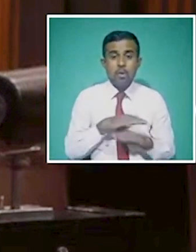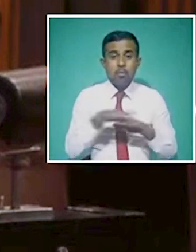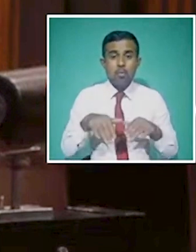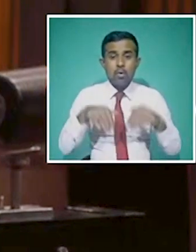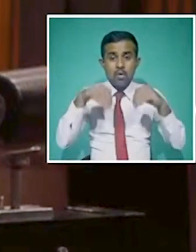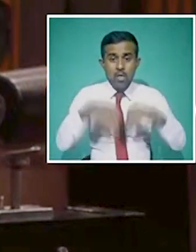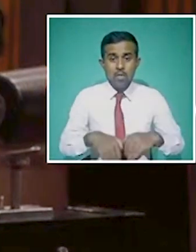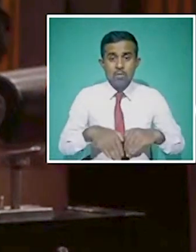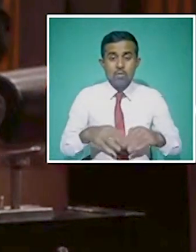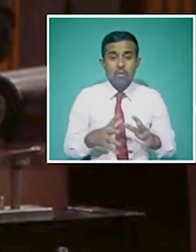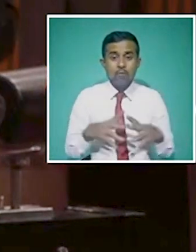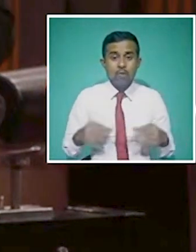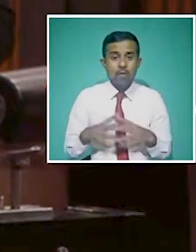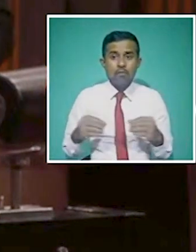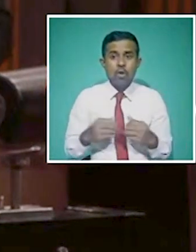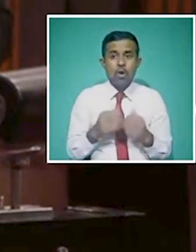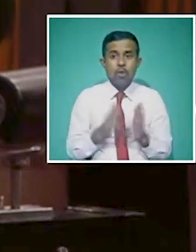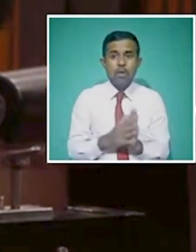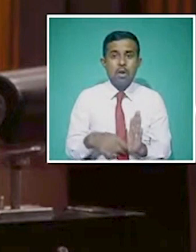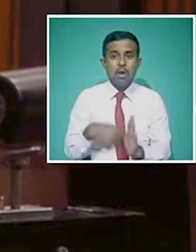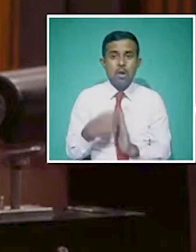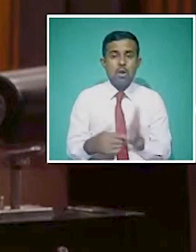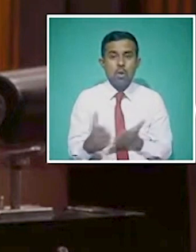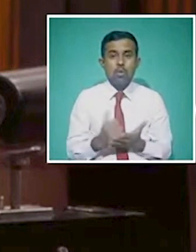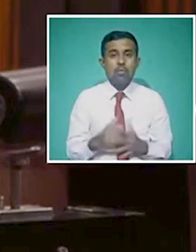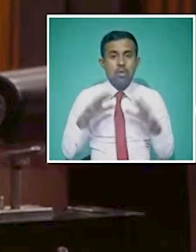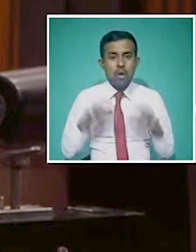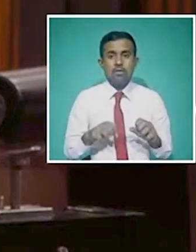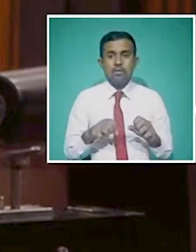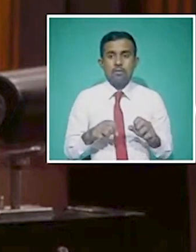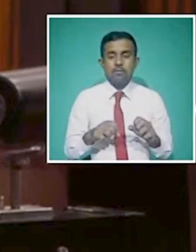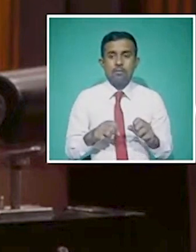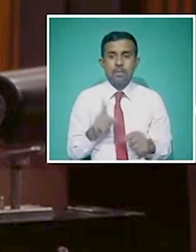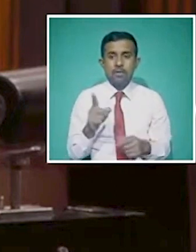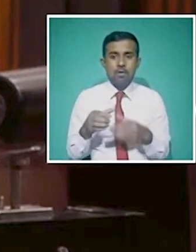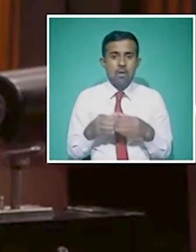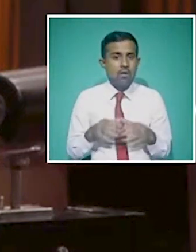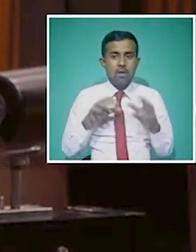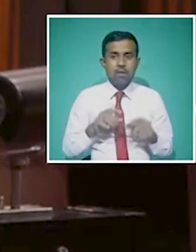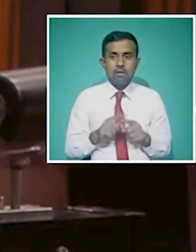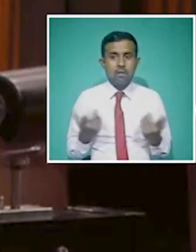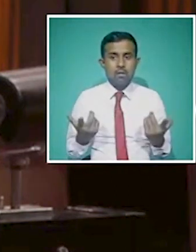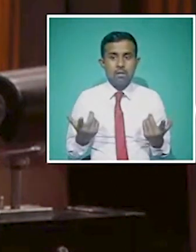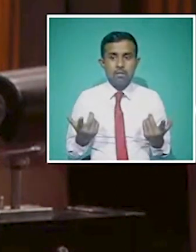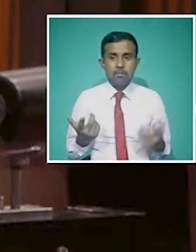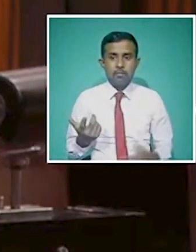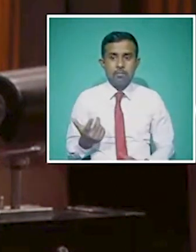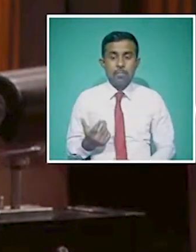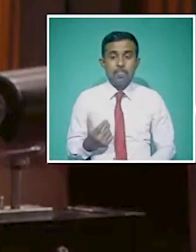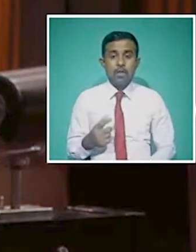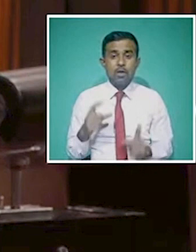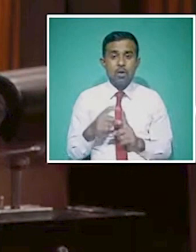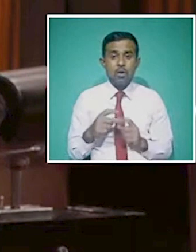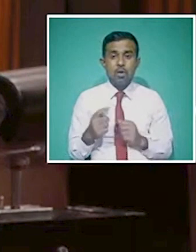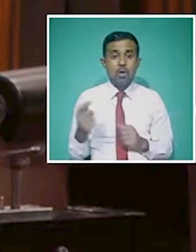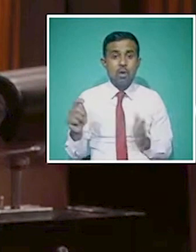තියෙන සියලුම වස්තු සම්පත් මුළු ලංකාවේ ඉන්න සියලු දෙනාටම අයිති දෙයක්. මේක යම් කණ්ඩායමකට අයිති දෙයක් නෙවෙයි. මතක තියාගන්න ඕනේ මේක ඩොලර් රුපියන්නත්